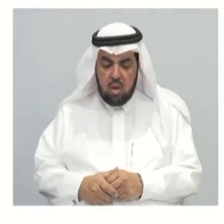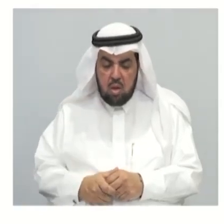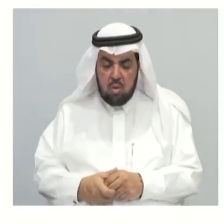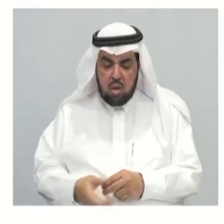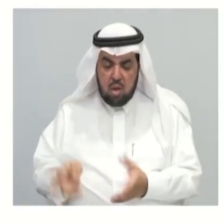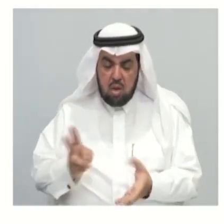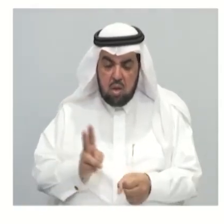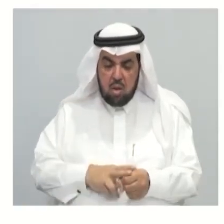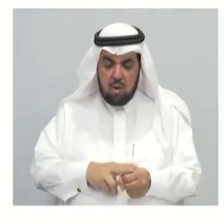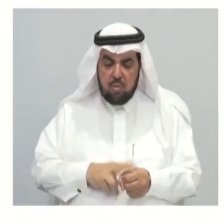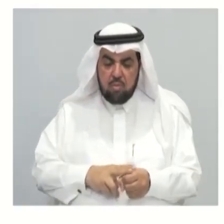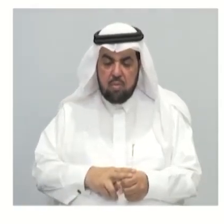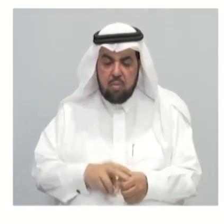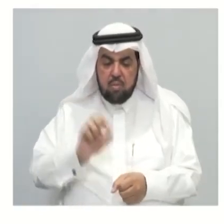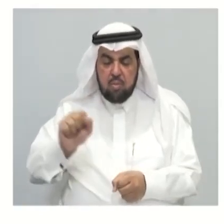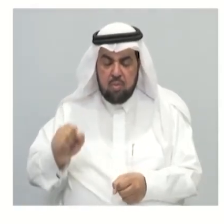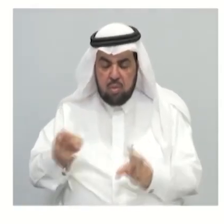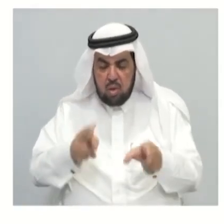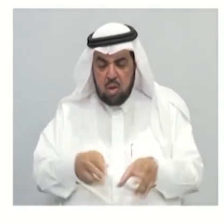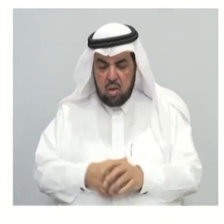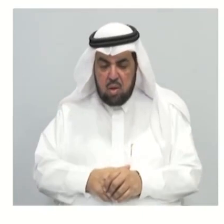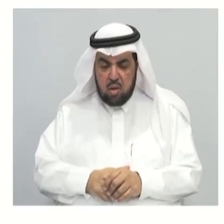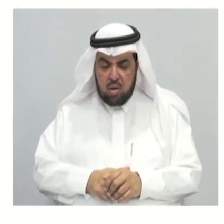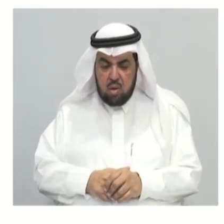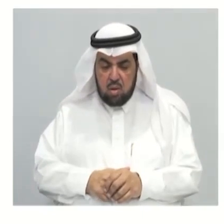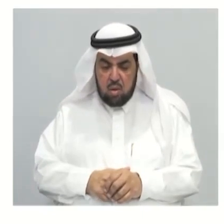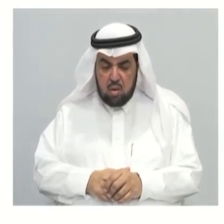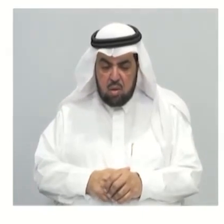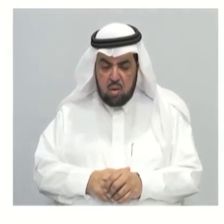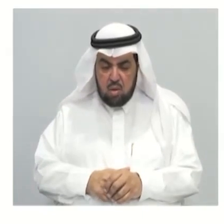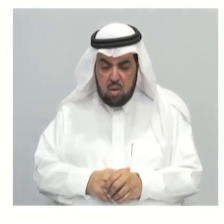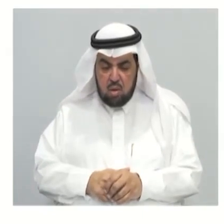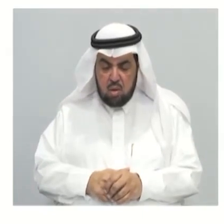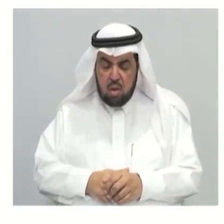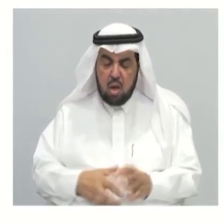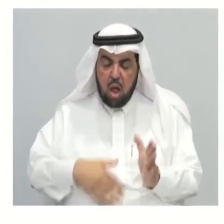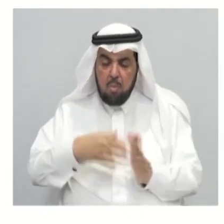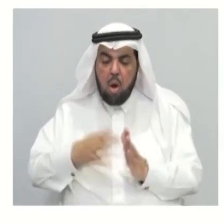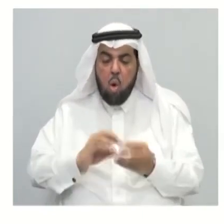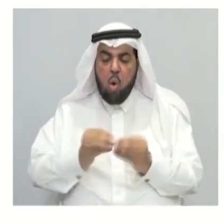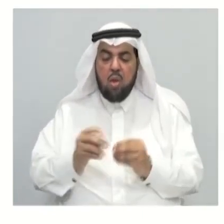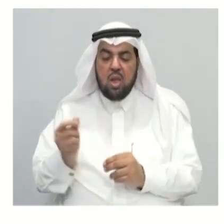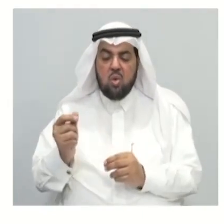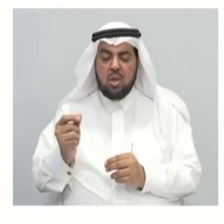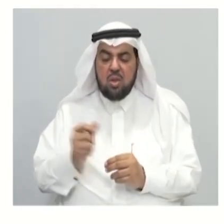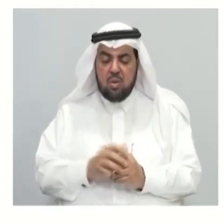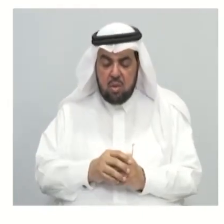المطلوب ثم من خصائص هذا الشكل نقوم بتعبئته باللون